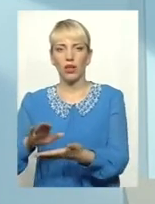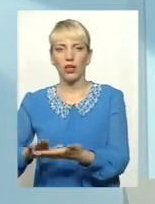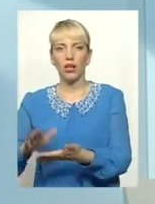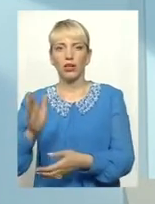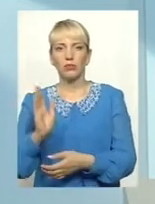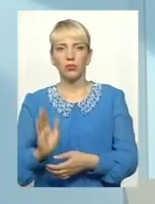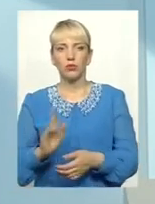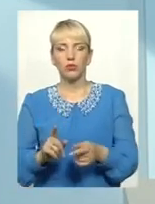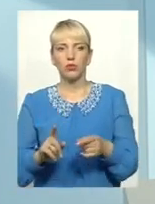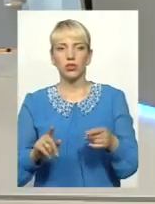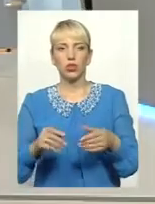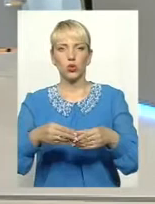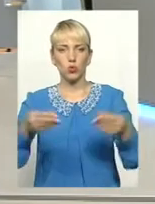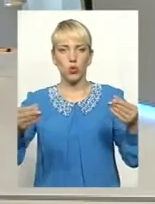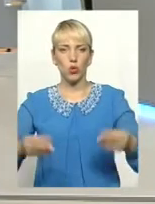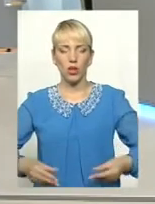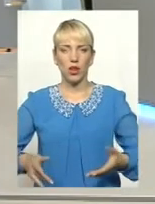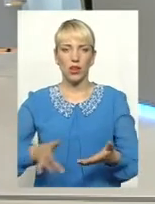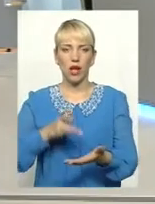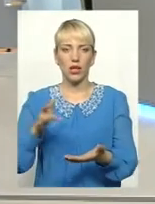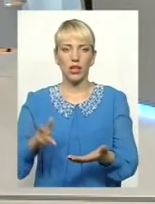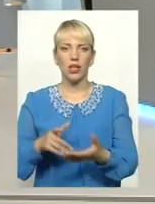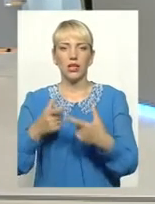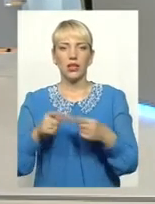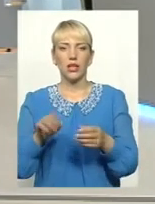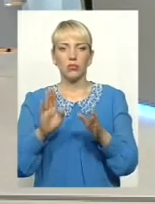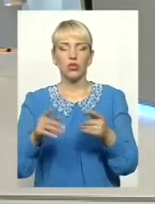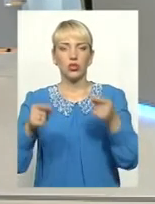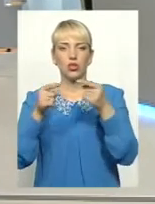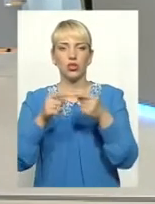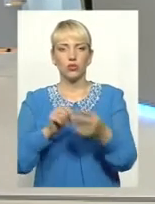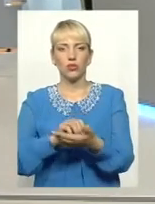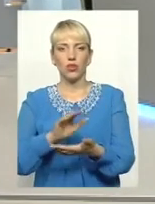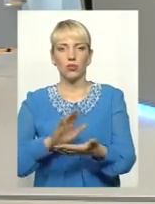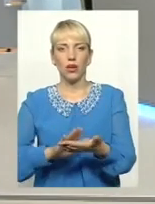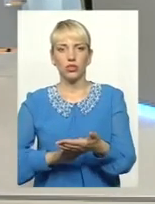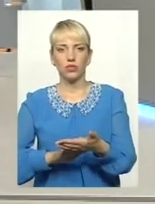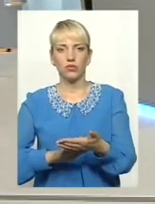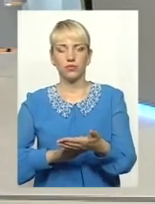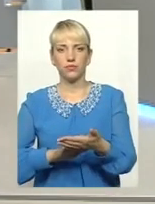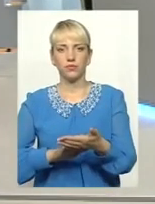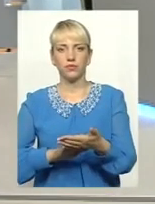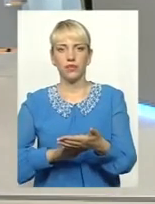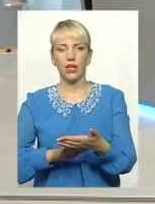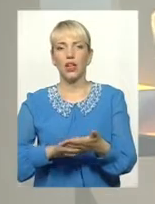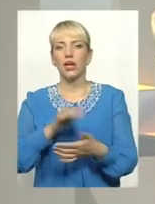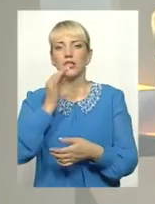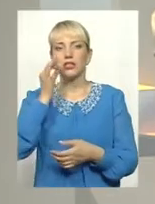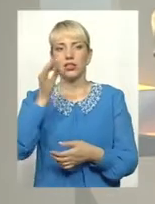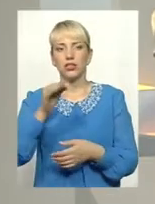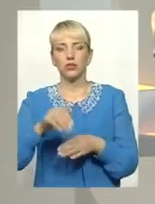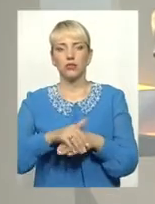буде заведуться журнали обліку, в яких буде все чітко відображено. Скажіть, будь ласка,